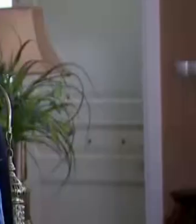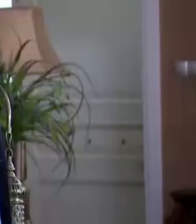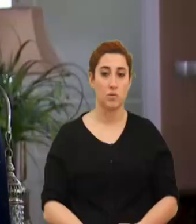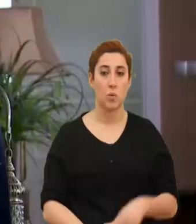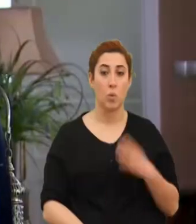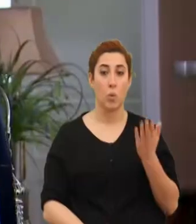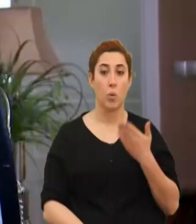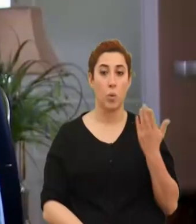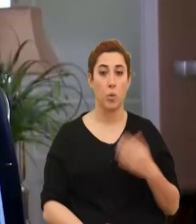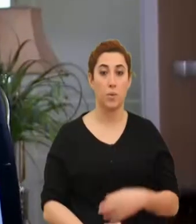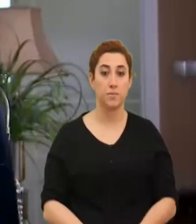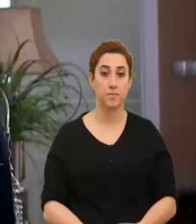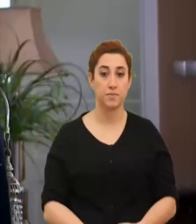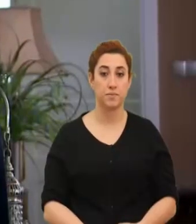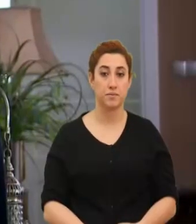Oo.